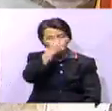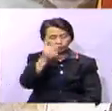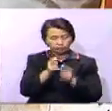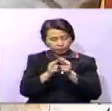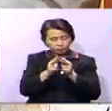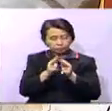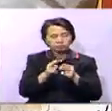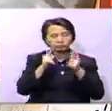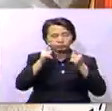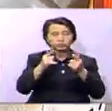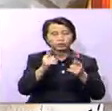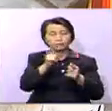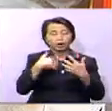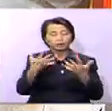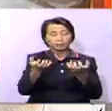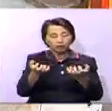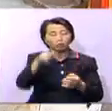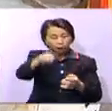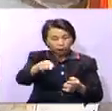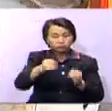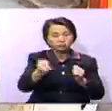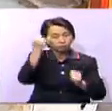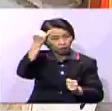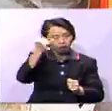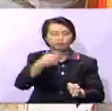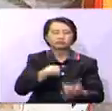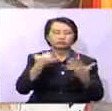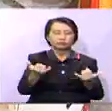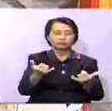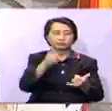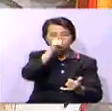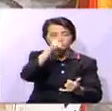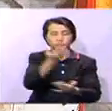kejayaan, di mana ada kemahuan, di situ ada jalan. Nazruddin Abu Zamil, pastinya untuk RTM.